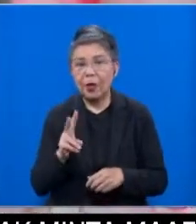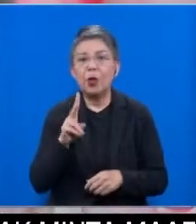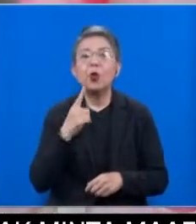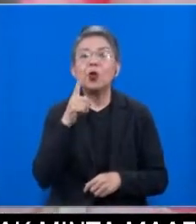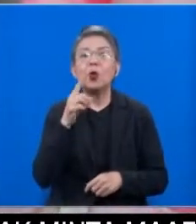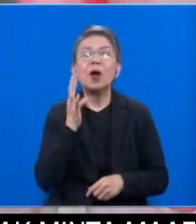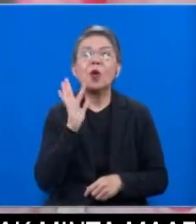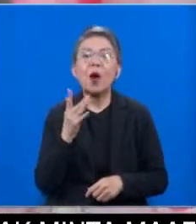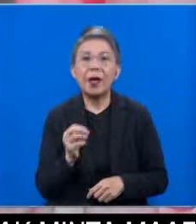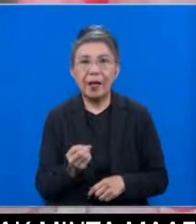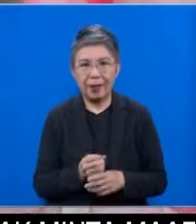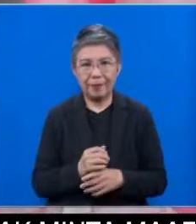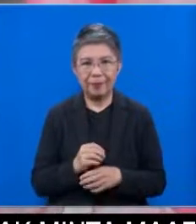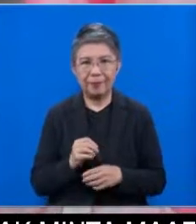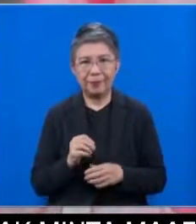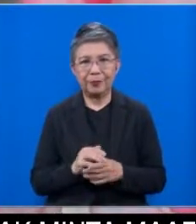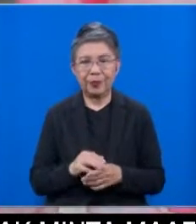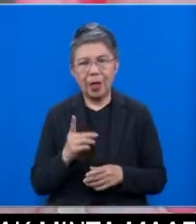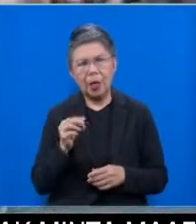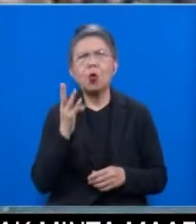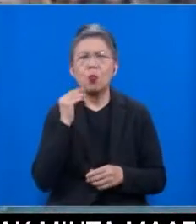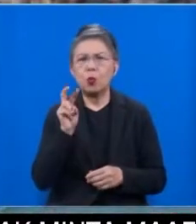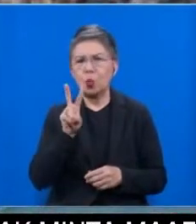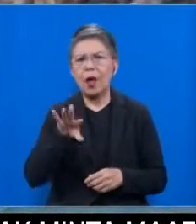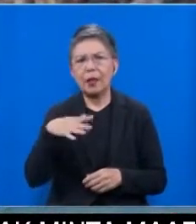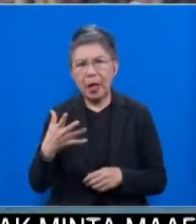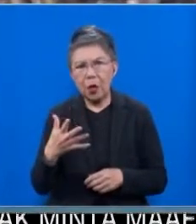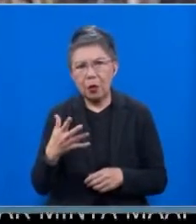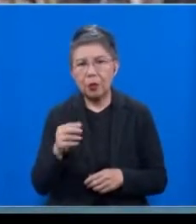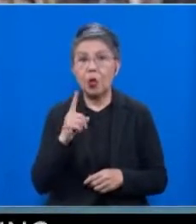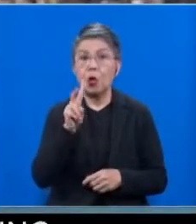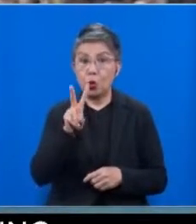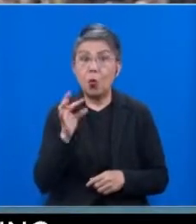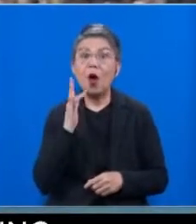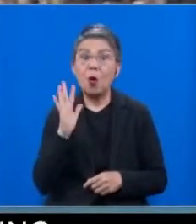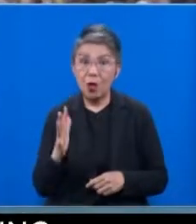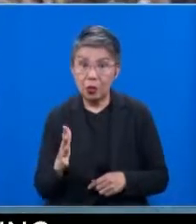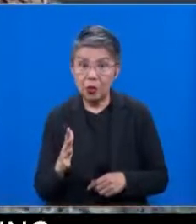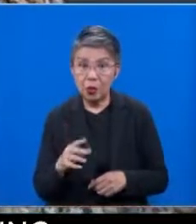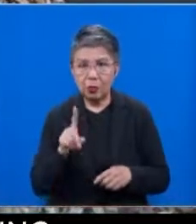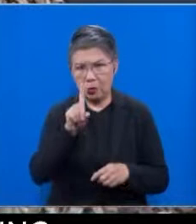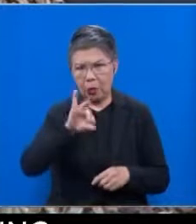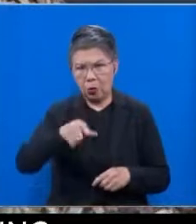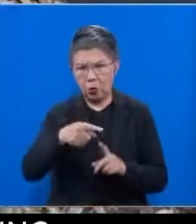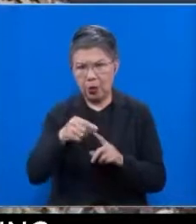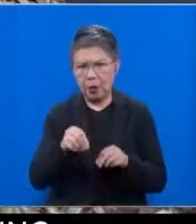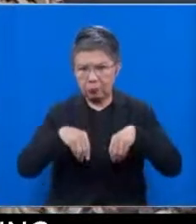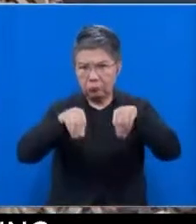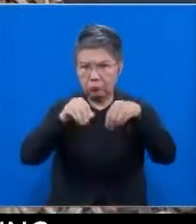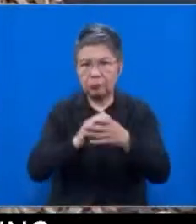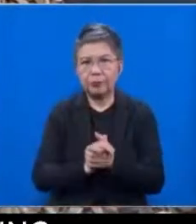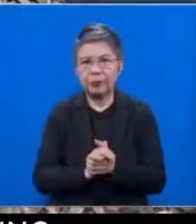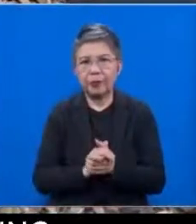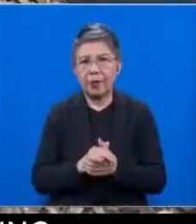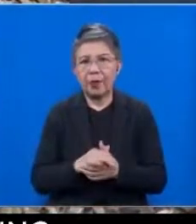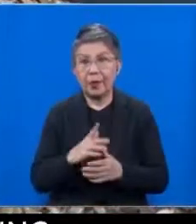bunga. Adapun yang berusia di atas 2 tahun dengan kombinasi dua warna dihargai lebih dari Rp1.000.000. Menurut pemilik